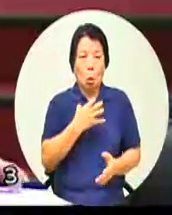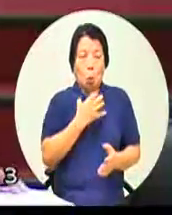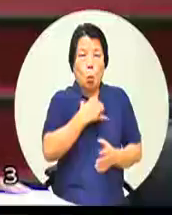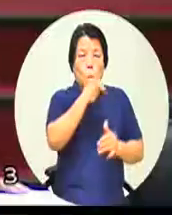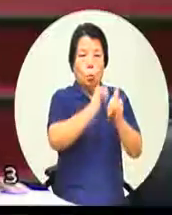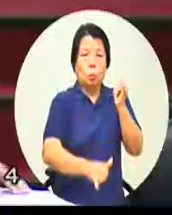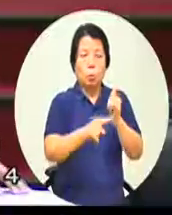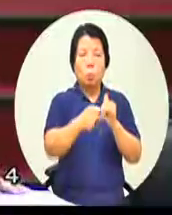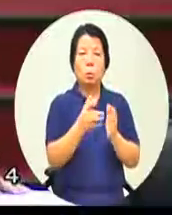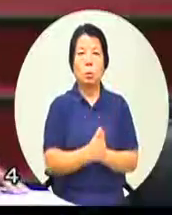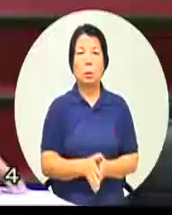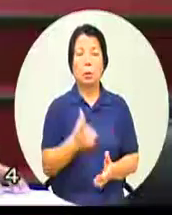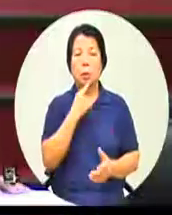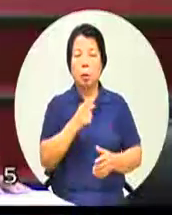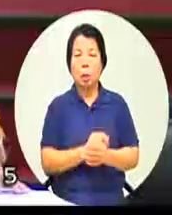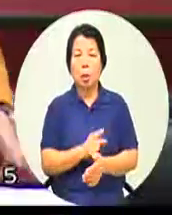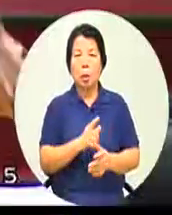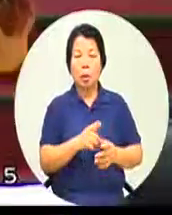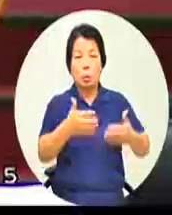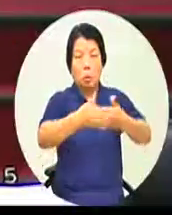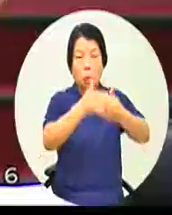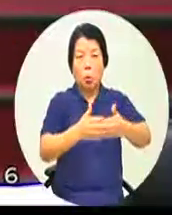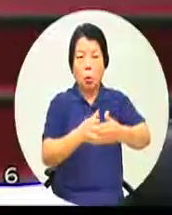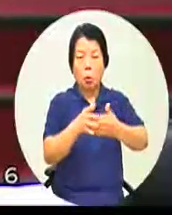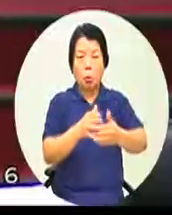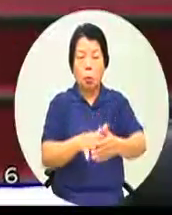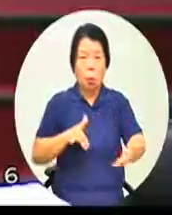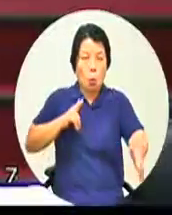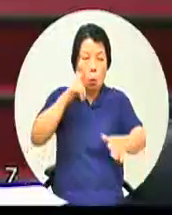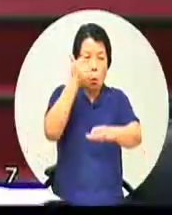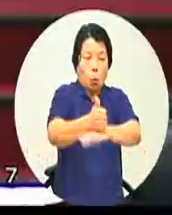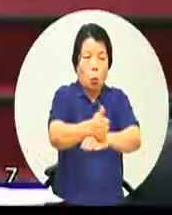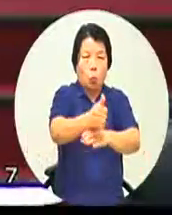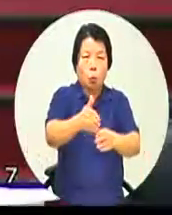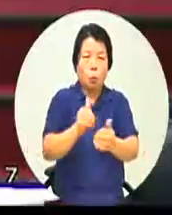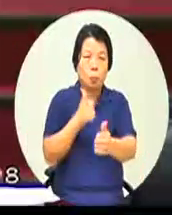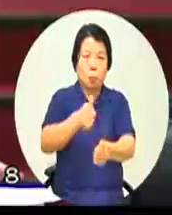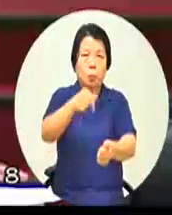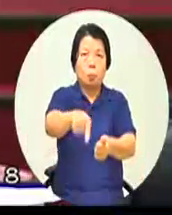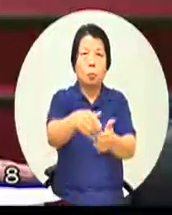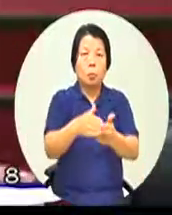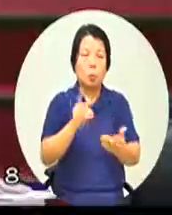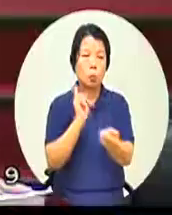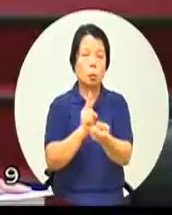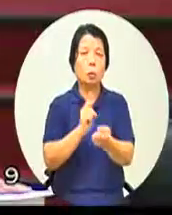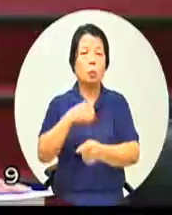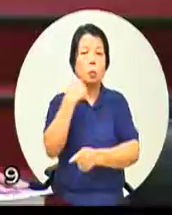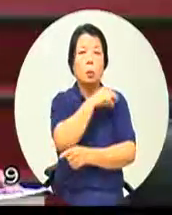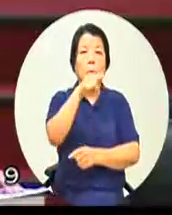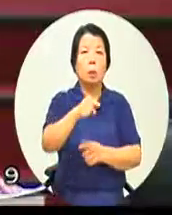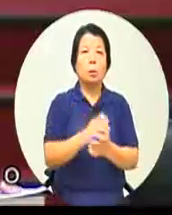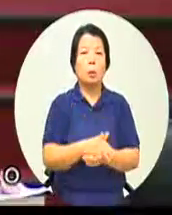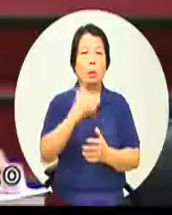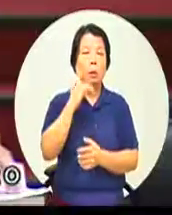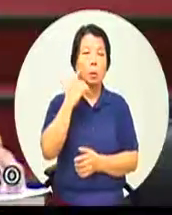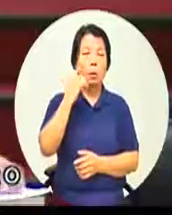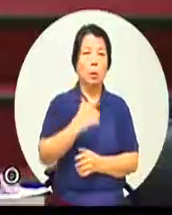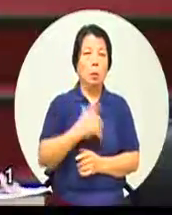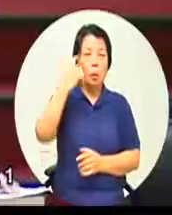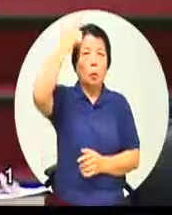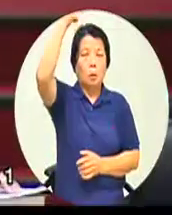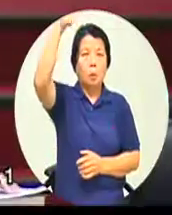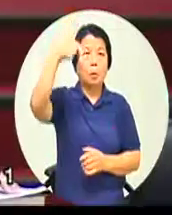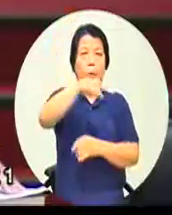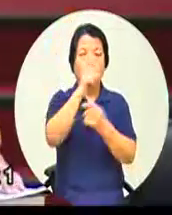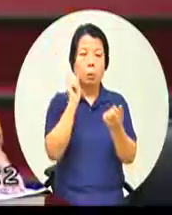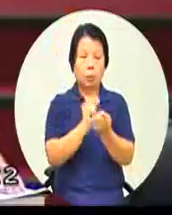要反攻大陆，反攻抗俄，遐大家拢用伊的公道，会即对台湾即鲜明吼，即真正实实在